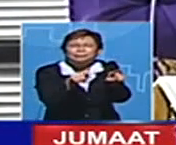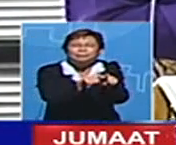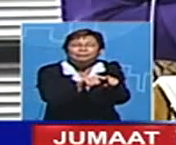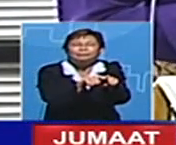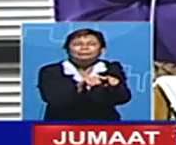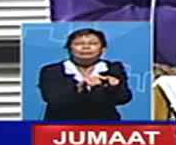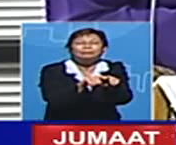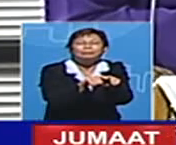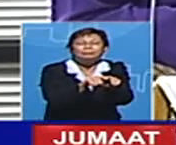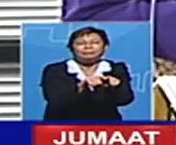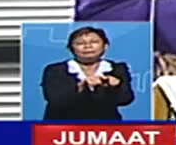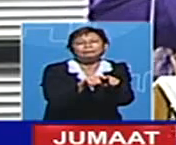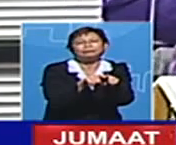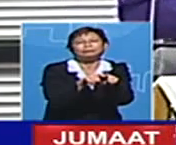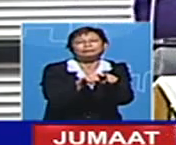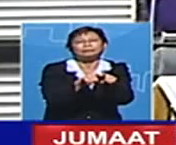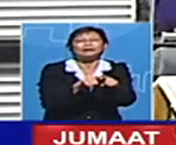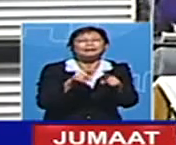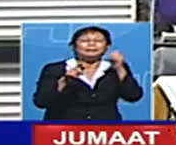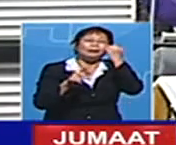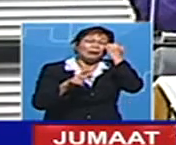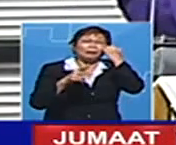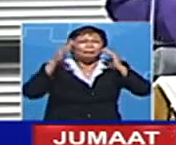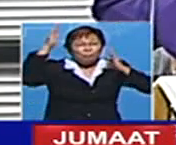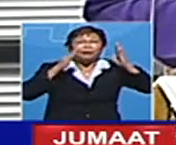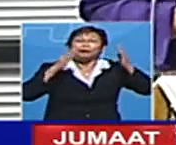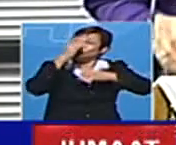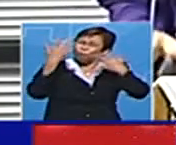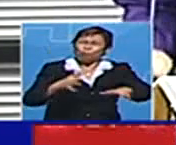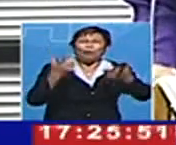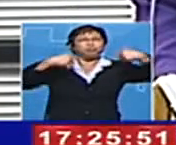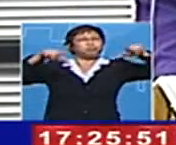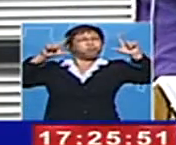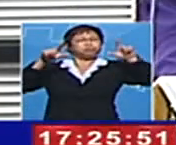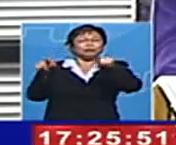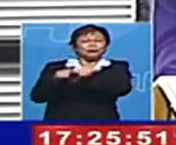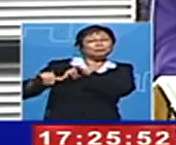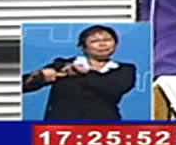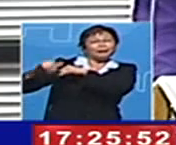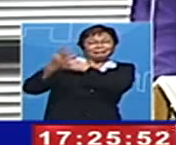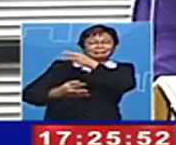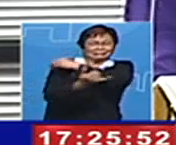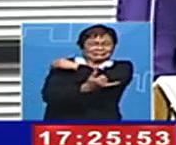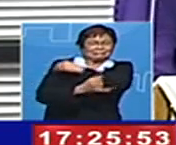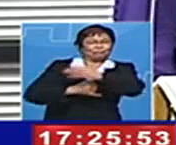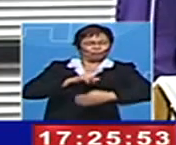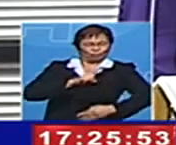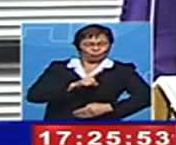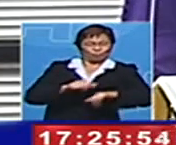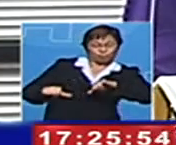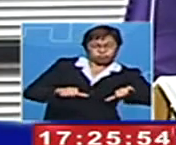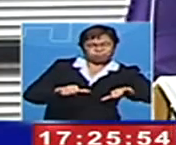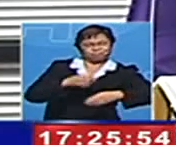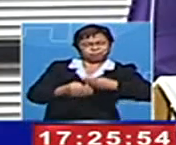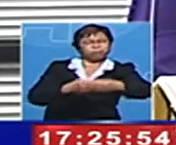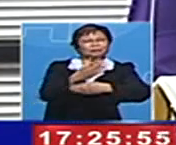makrufi Malaysia kempor ini sudah pun dikenali sebagai sebuah negara Islam yang progresif lagi dinamik sehingga